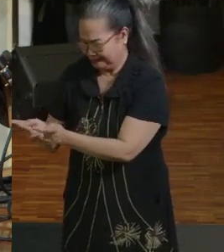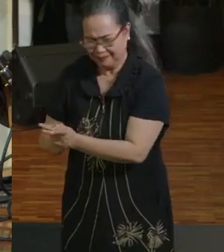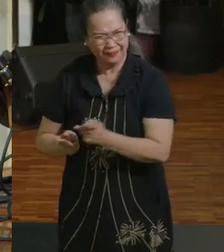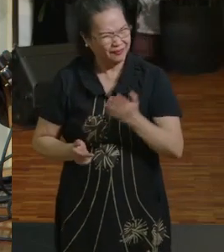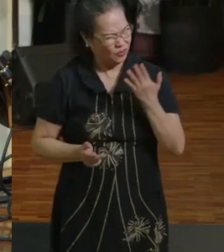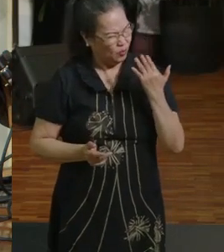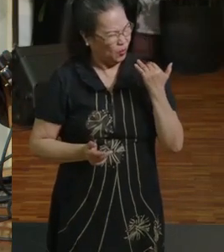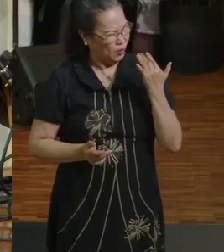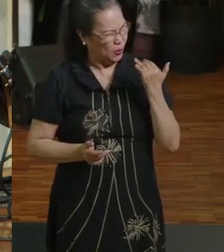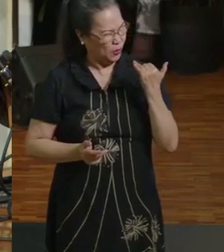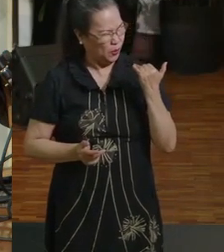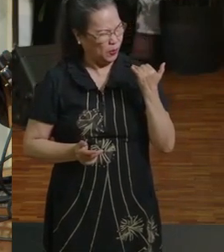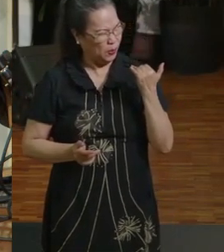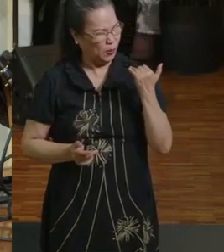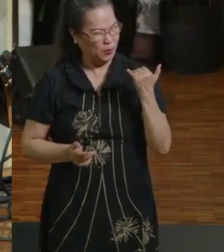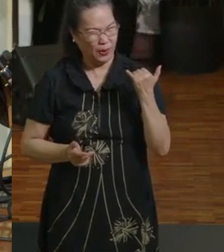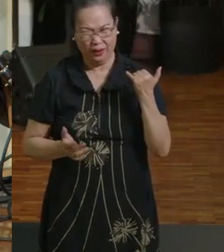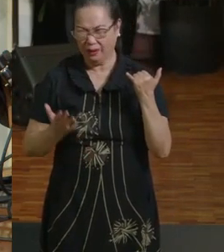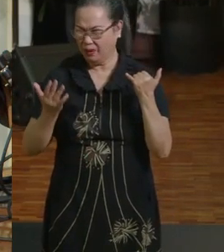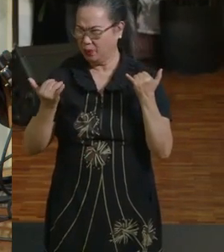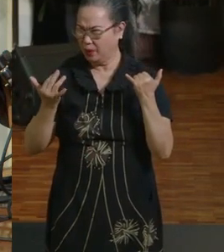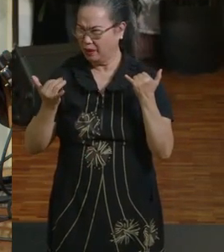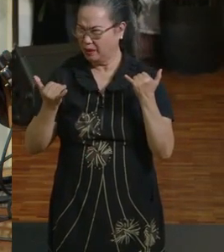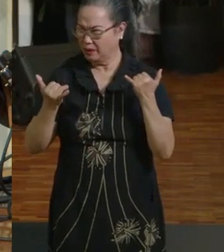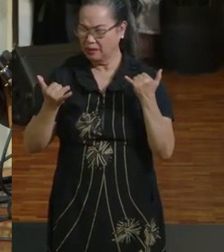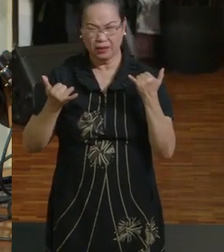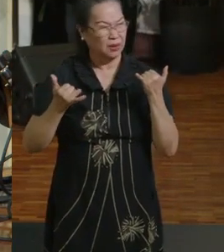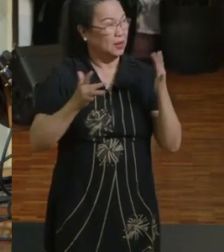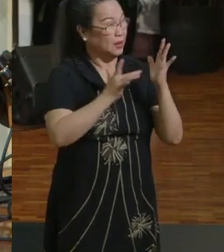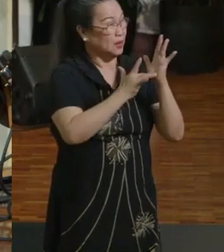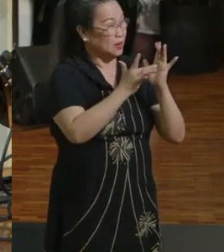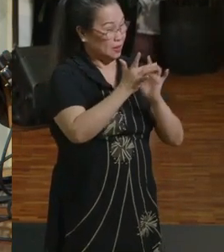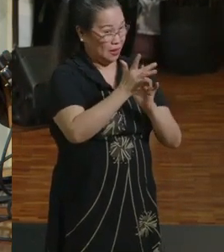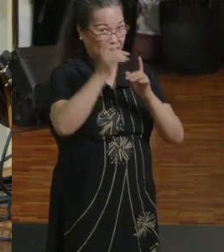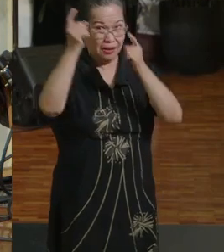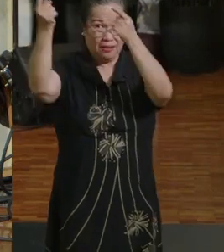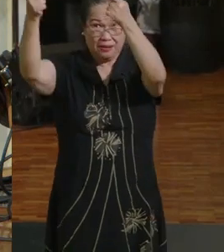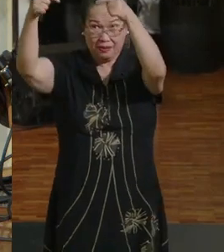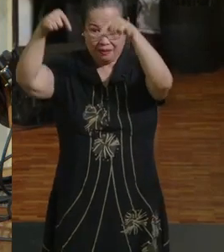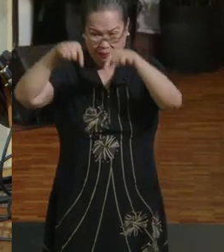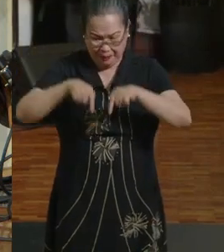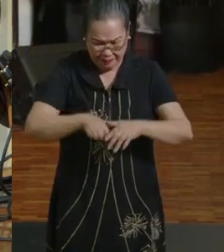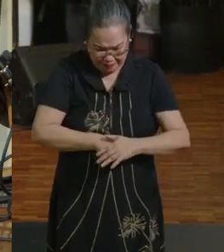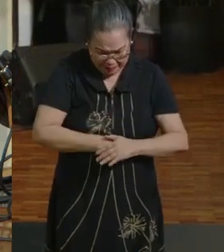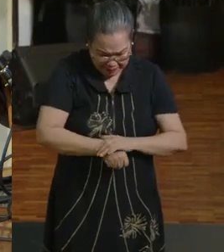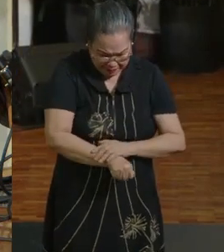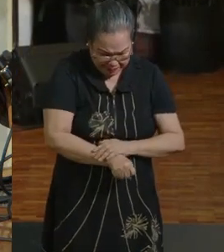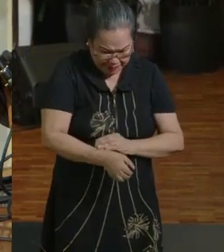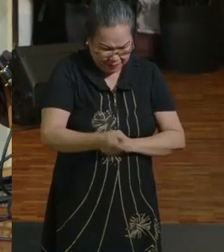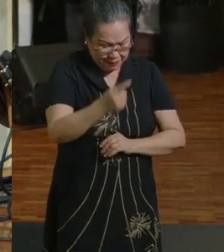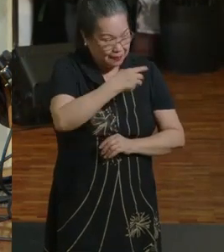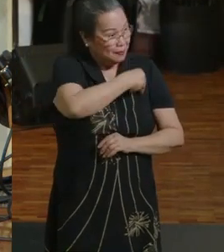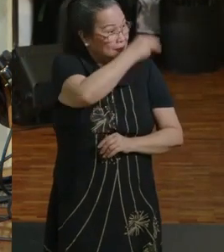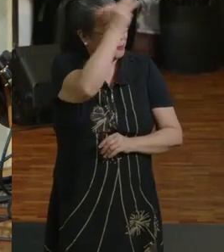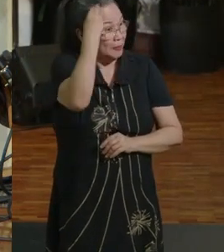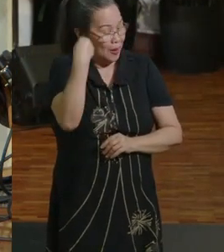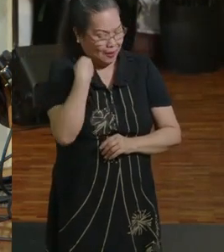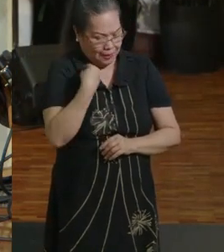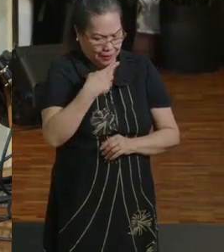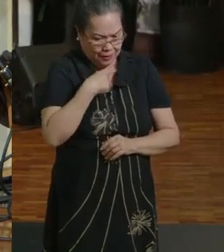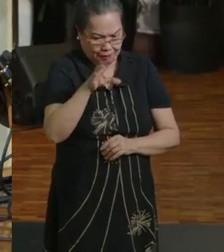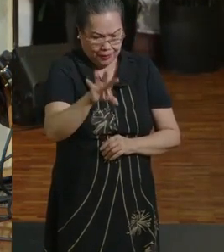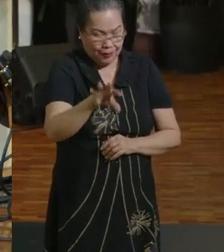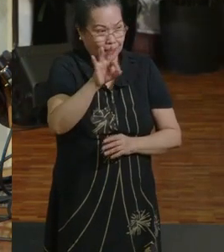bakit kaya nung bumaba ang ating Panginoon dito sa lupa, bakit kaya pinili ng Diyos